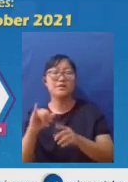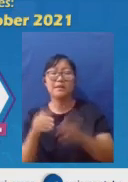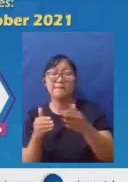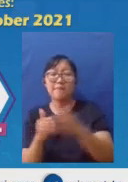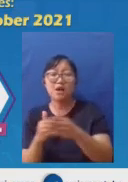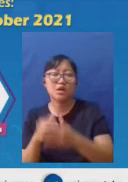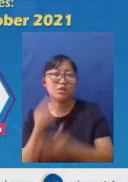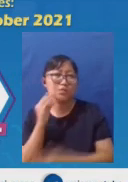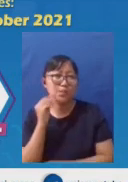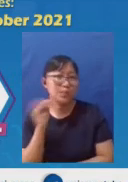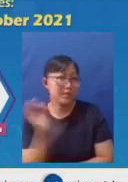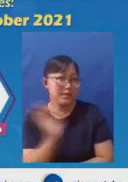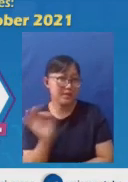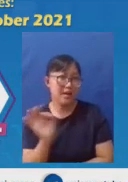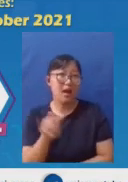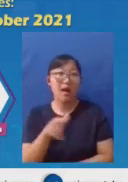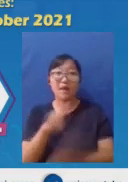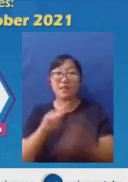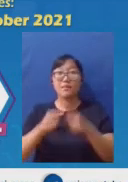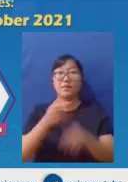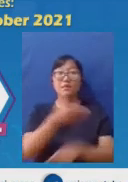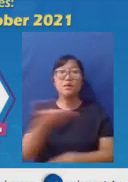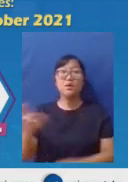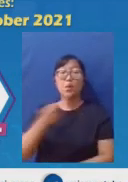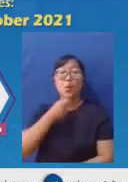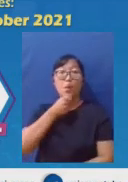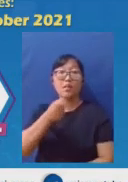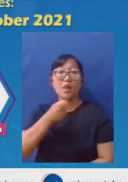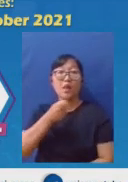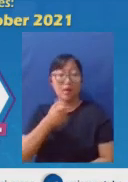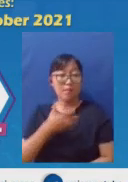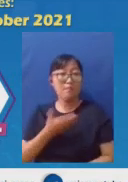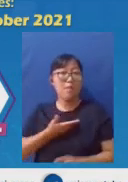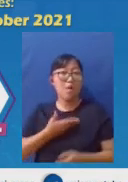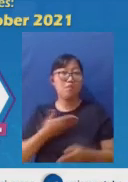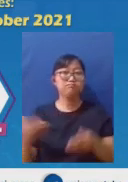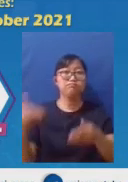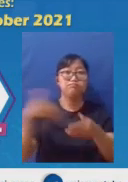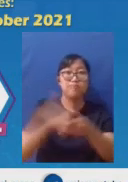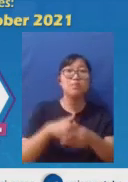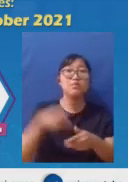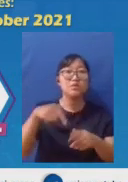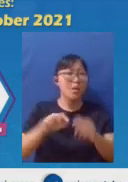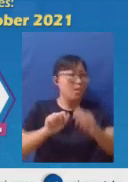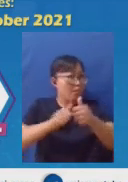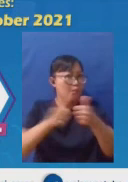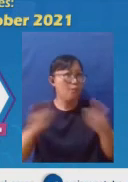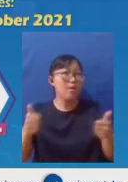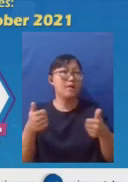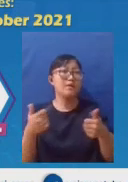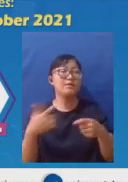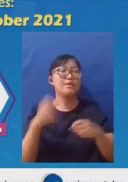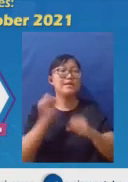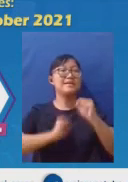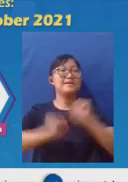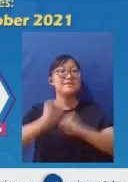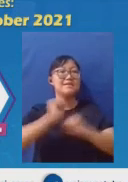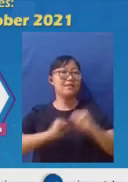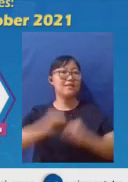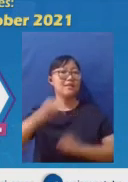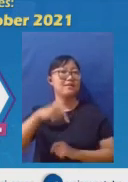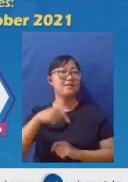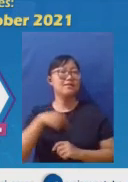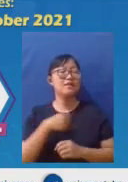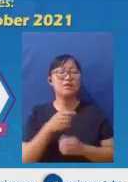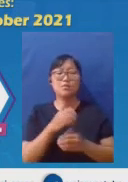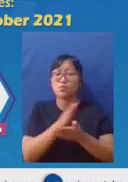Bahkan teman-teman wartawan yang ingin juga berkontribusi boleh loh di dalam kegiatan kali ini ya. Jadi ini dibuka kesempatan luas untuk